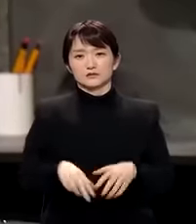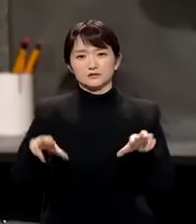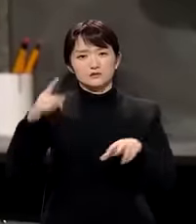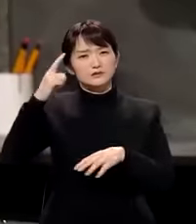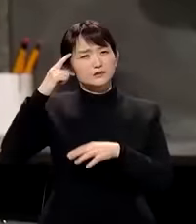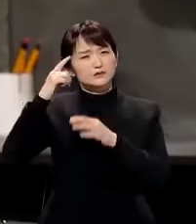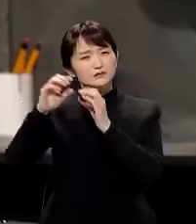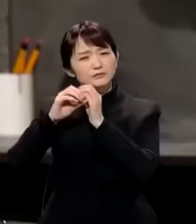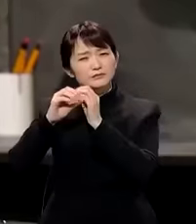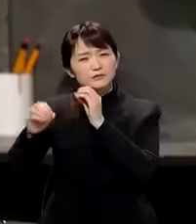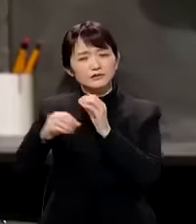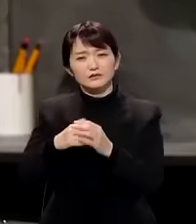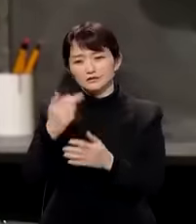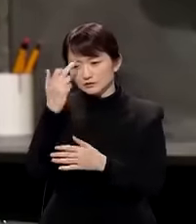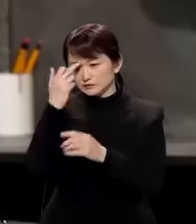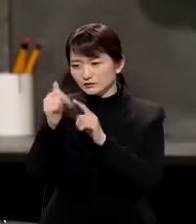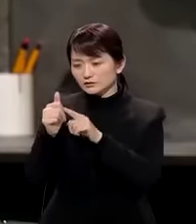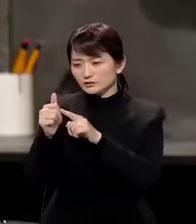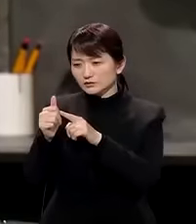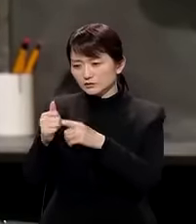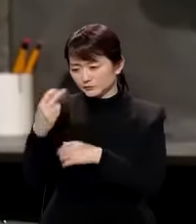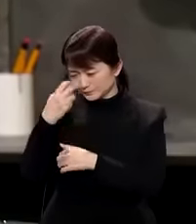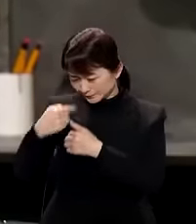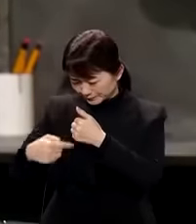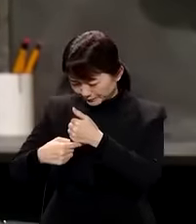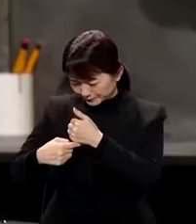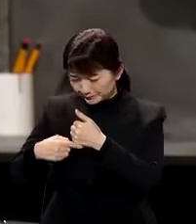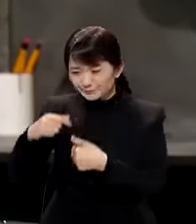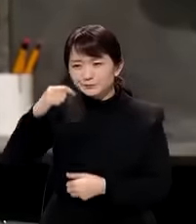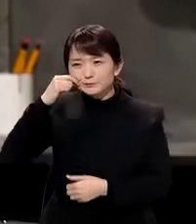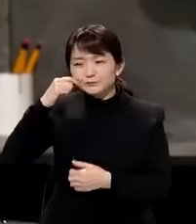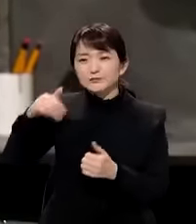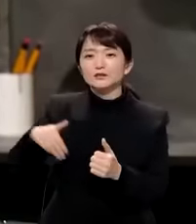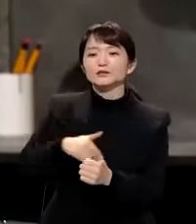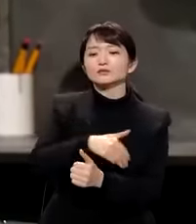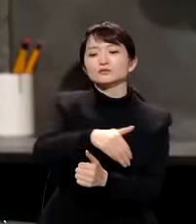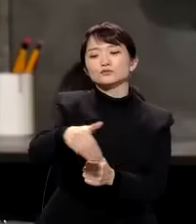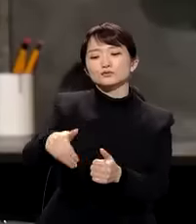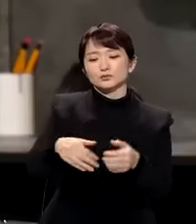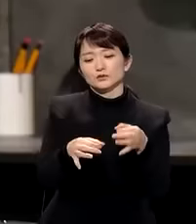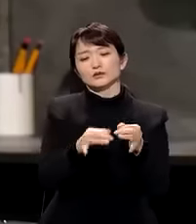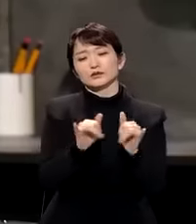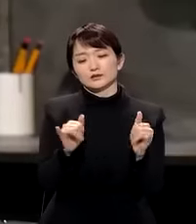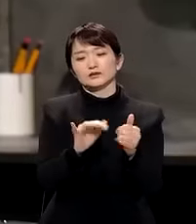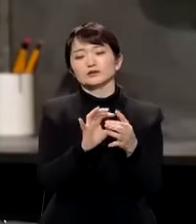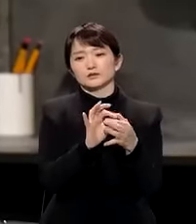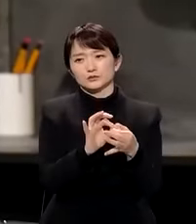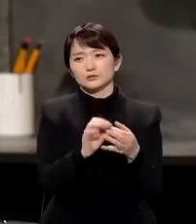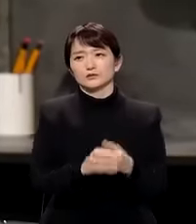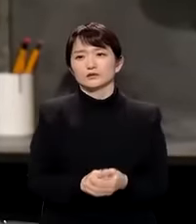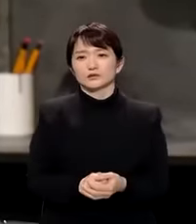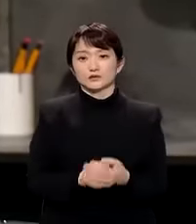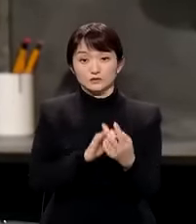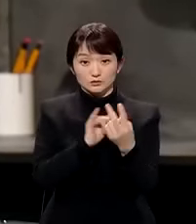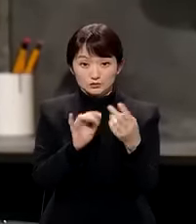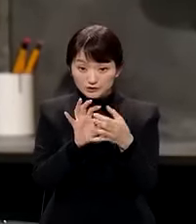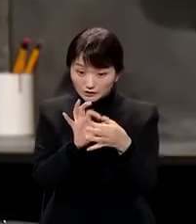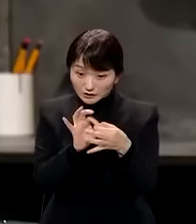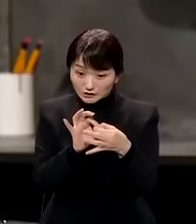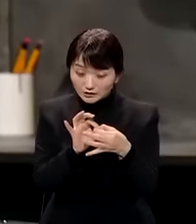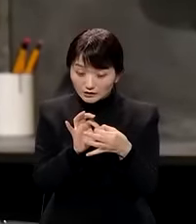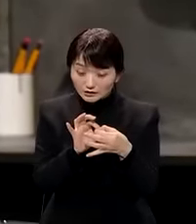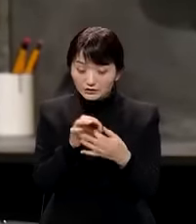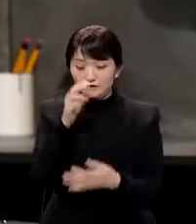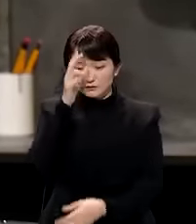때문에이 채시 상대로 조사는 못 했고요 주변의 어떤 상인들이나 주변 사람들을 통해서이 관계를 경찰이 좀